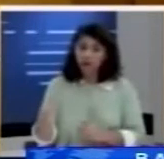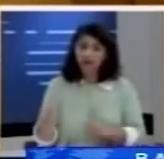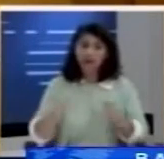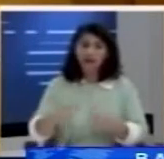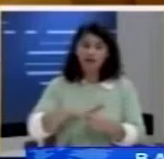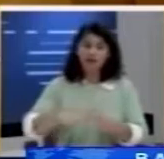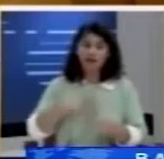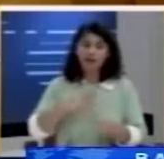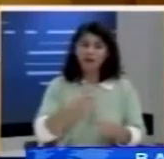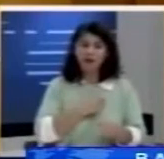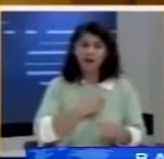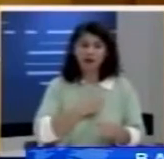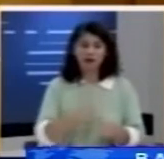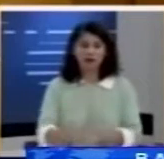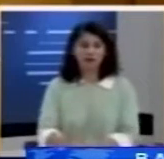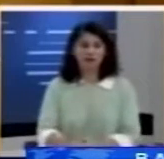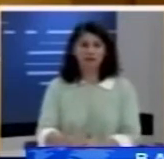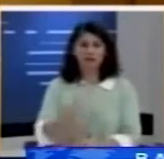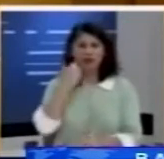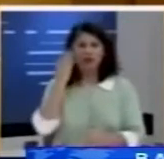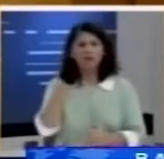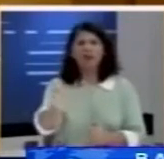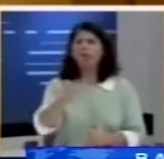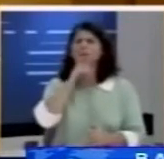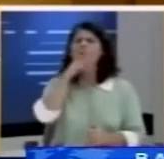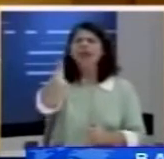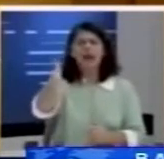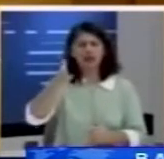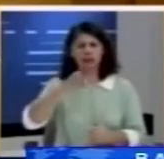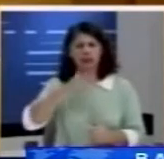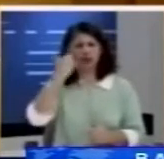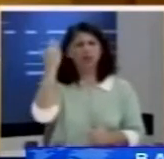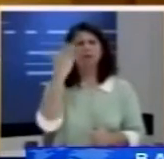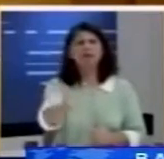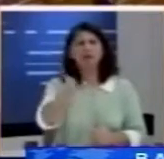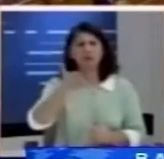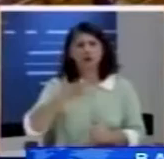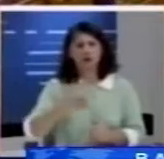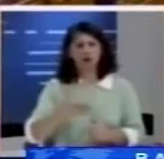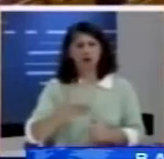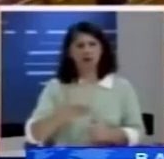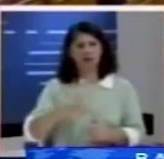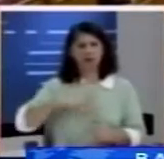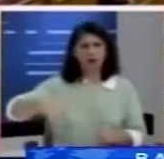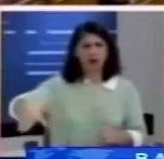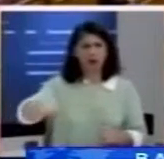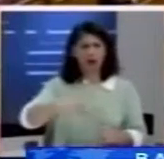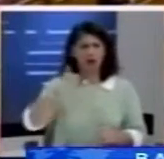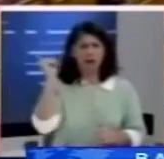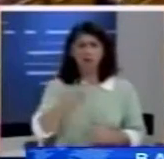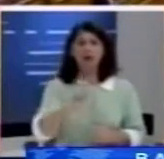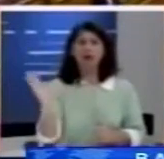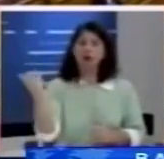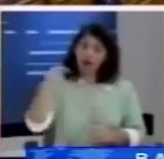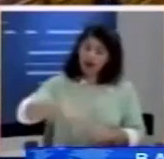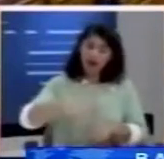την εμπιστοσύνη. Ντροπή σου, μη μιλάτε. Ντροπή σου. Παρακαλώ. Ντροπή σου. Από το λαό θα τιμωρηθείτε όταν έρθει η